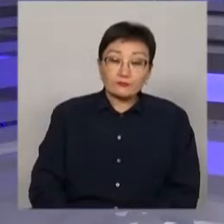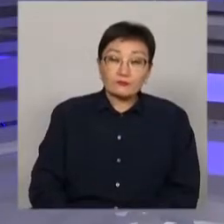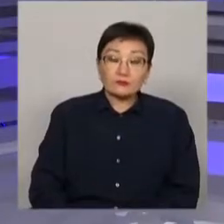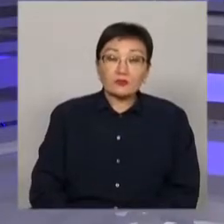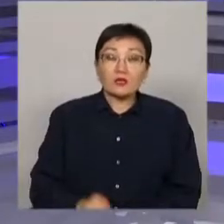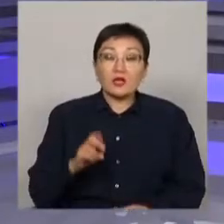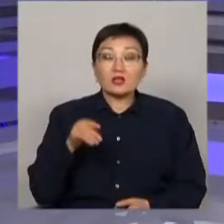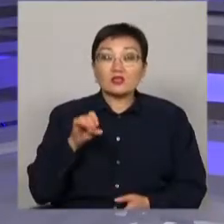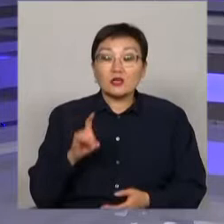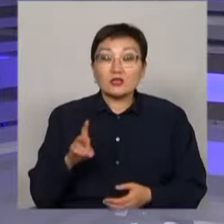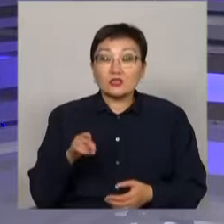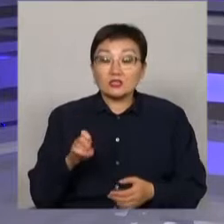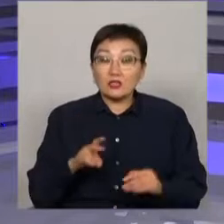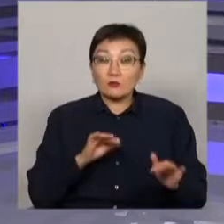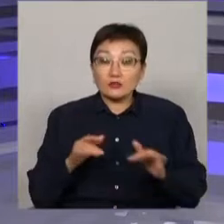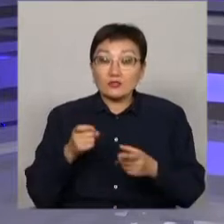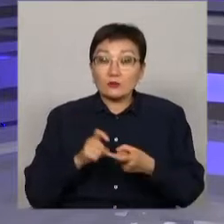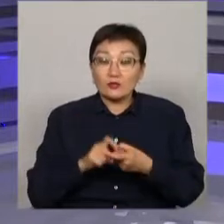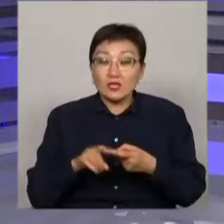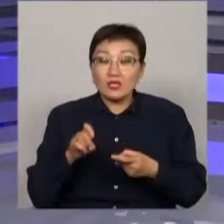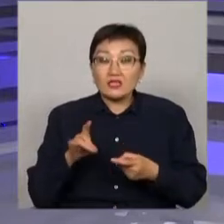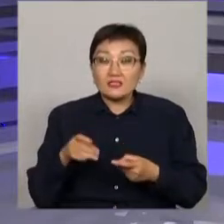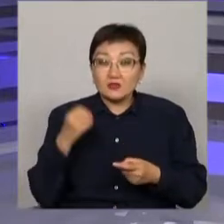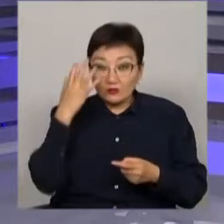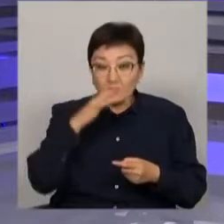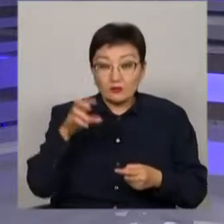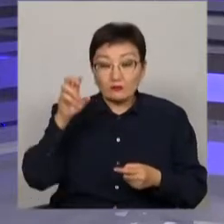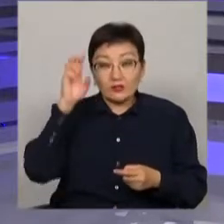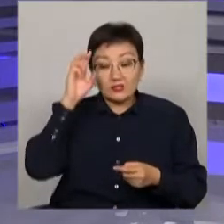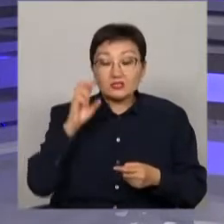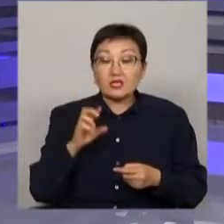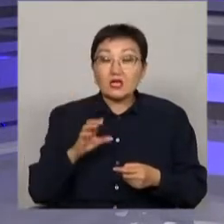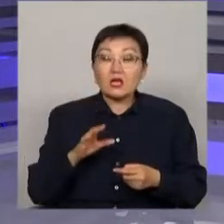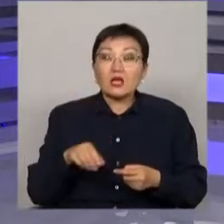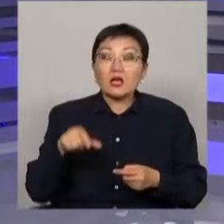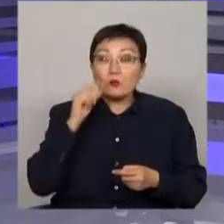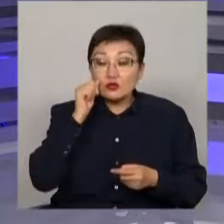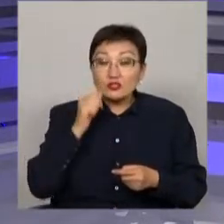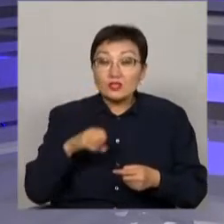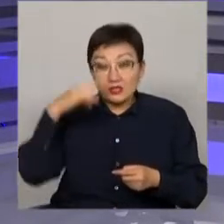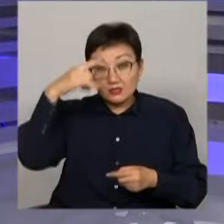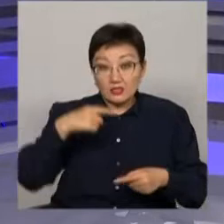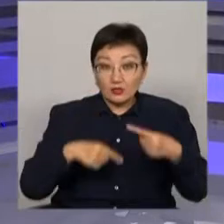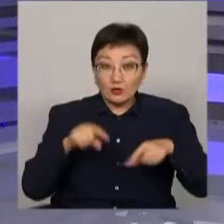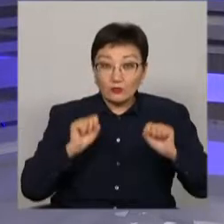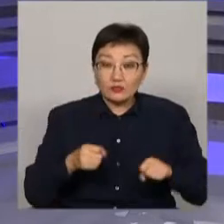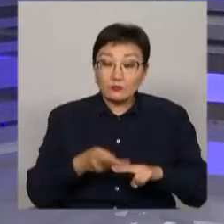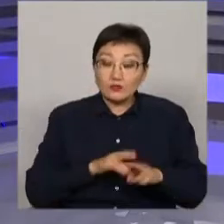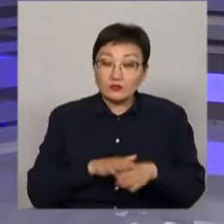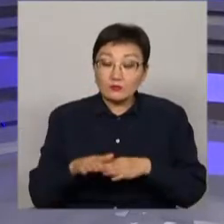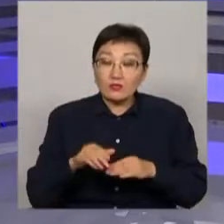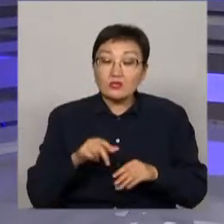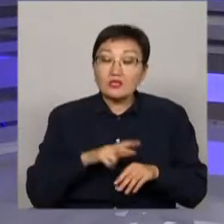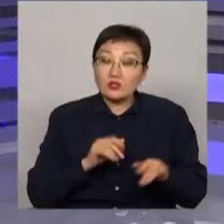Ақжарқын Тұрлыбайдың ісіне қатысы бар деп танылған нигериялық азамат Қазақстанға экстрадициялануы мүмкін. Оны жүзеге асыру үшін еліміздің ішкі